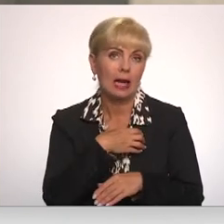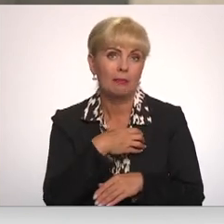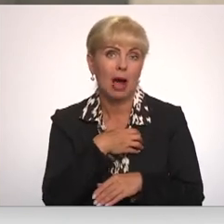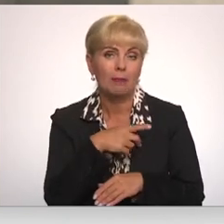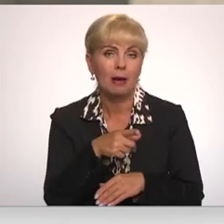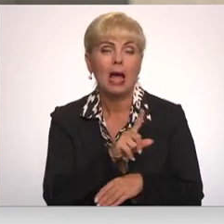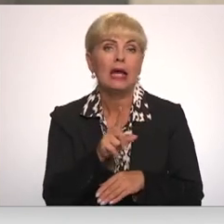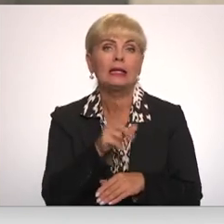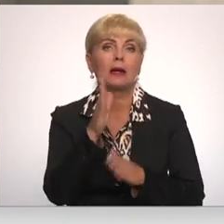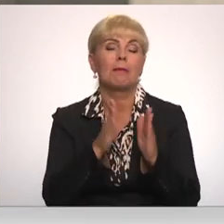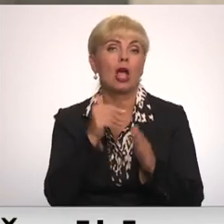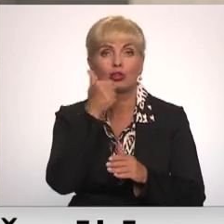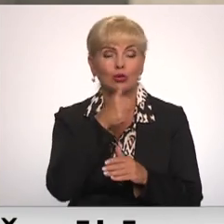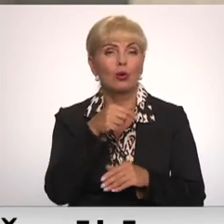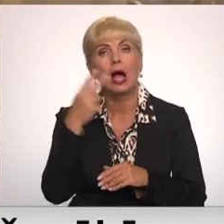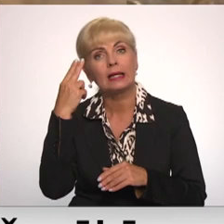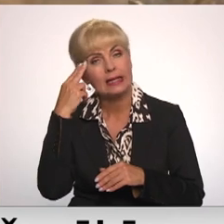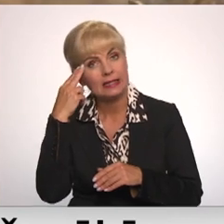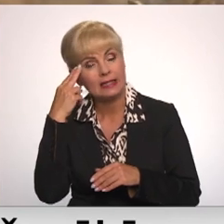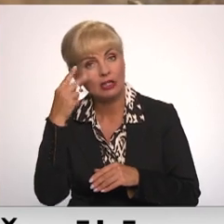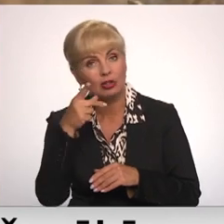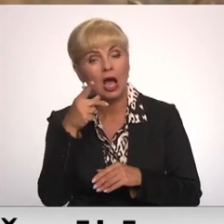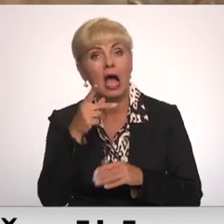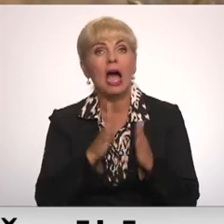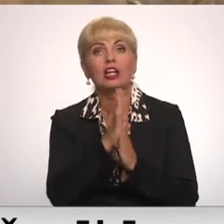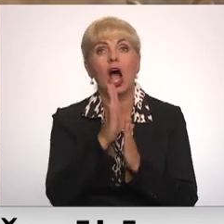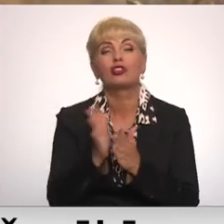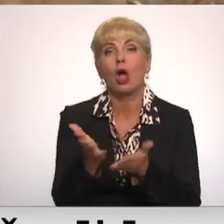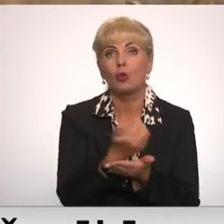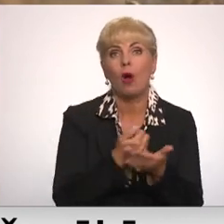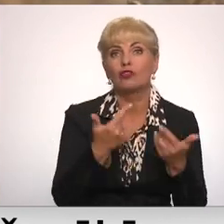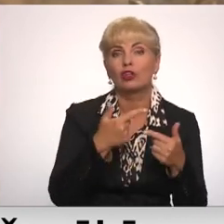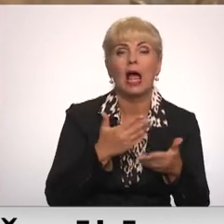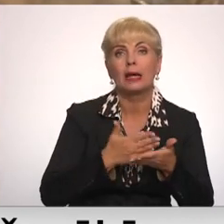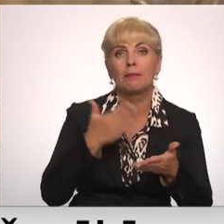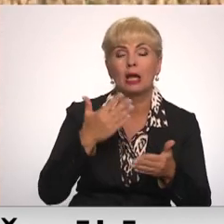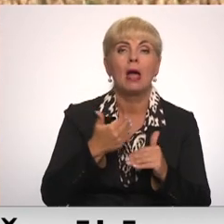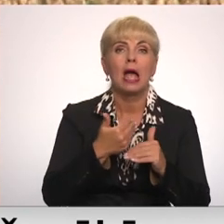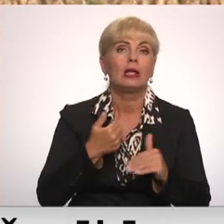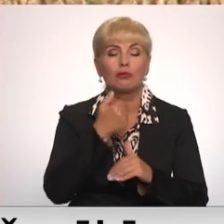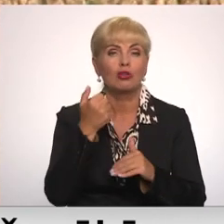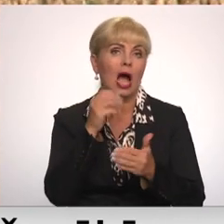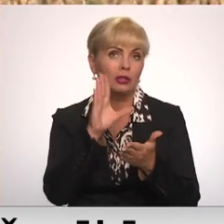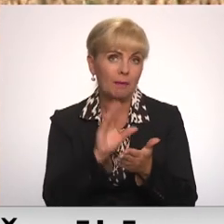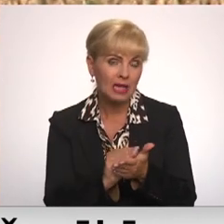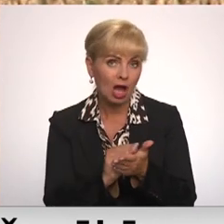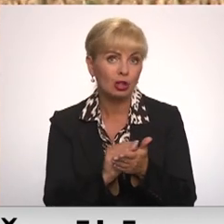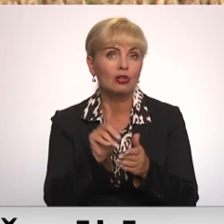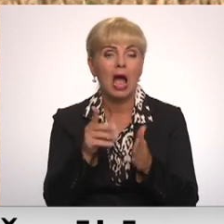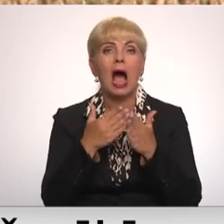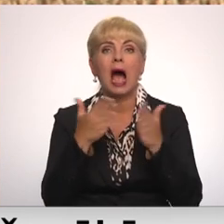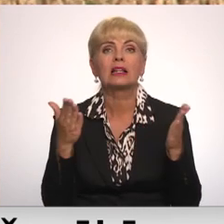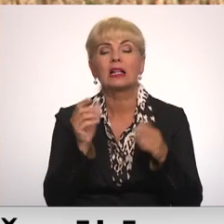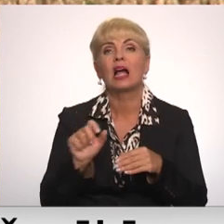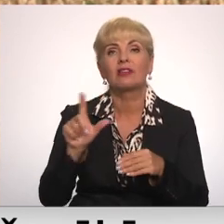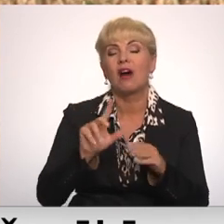meža cūkās, ir tas risks mājas cūkām. Ražas novākšanas laiks ir bīstamākais. Iepriekšējo gadu pieredze rāda, ka tieši tad tiek atklāti